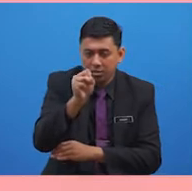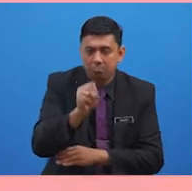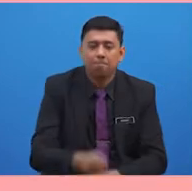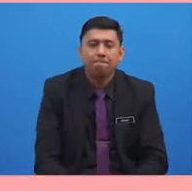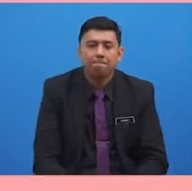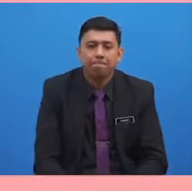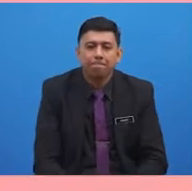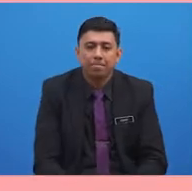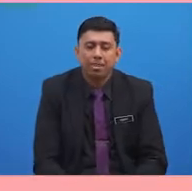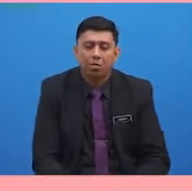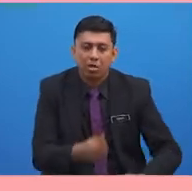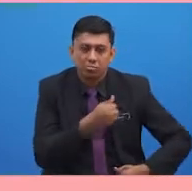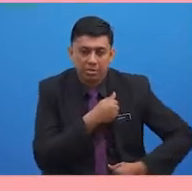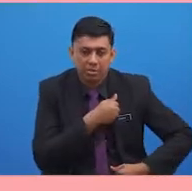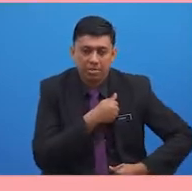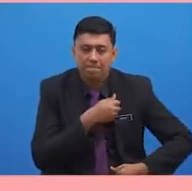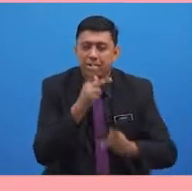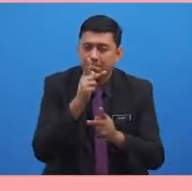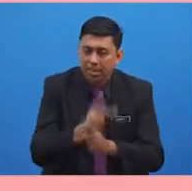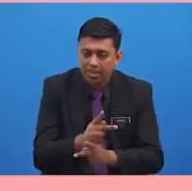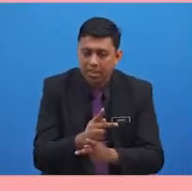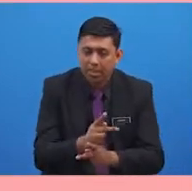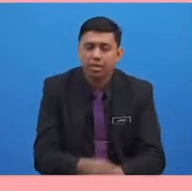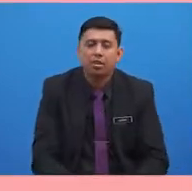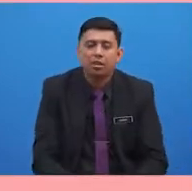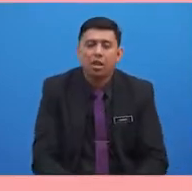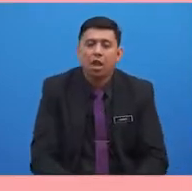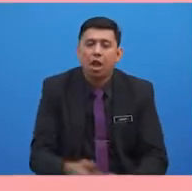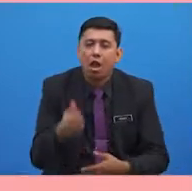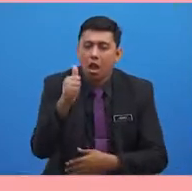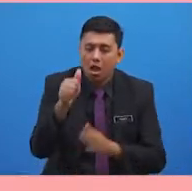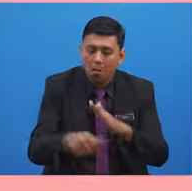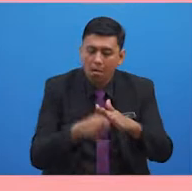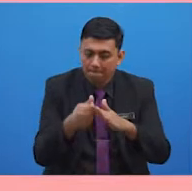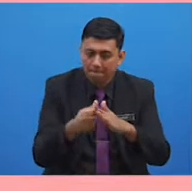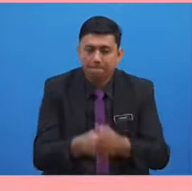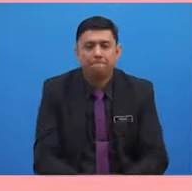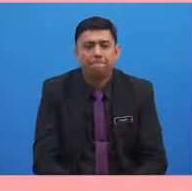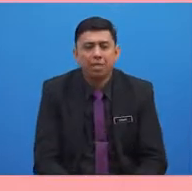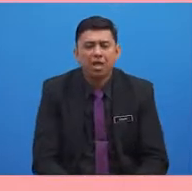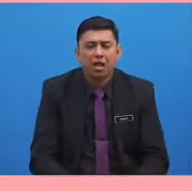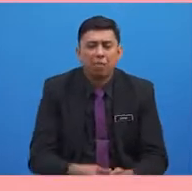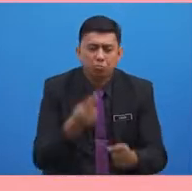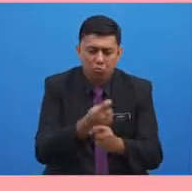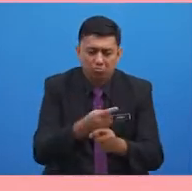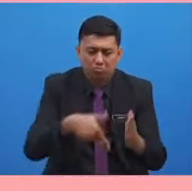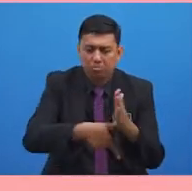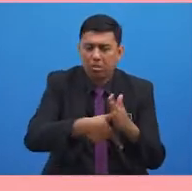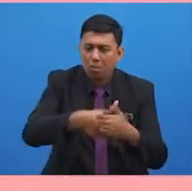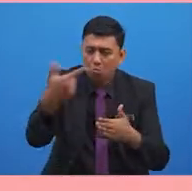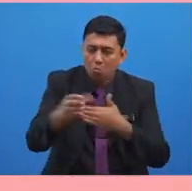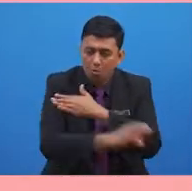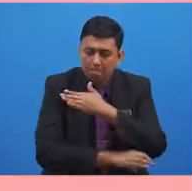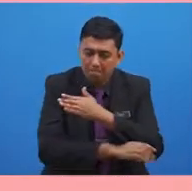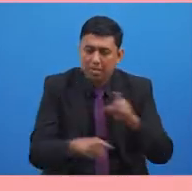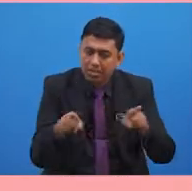anggota perkhidmatan awam yang bertugas di luar negara, anggota tersebut bersama-sama isteri